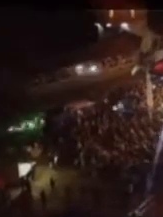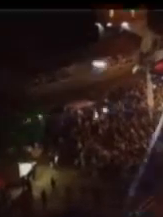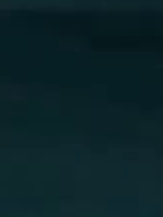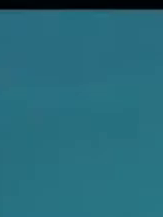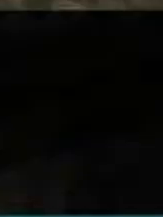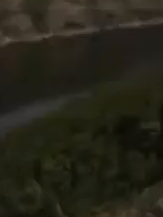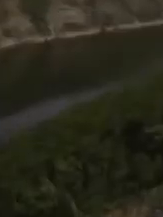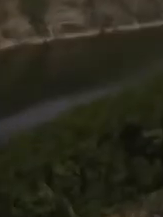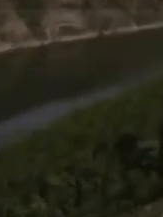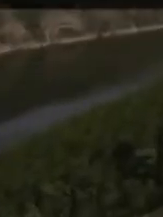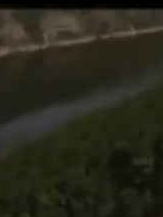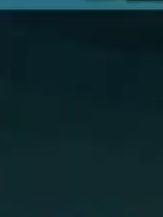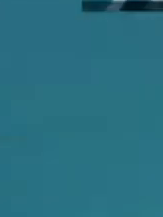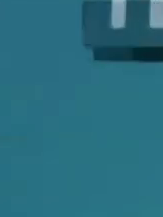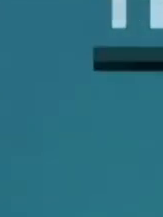Музика